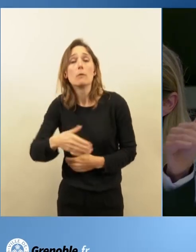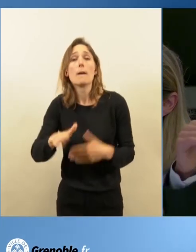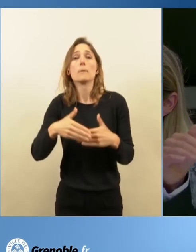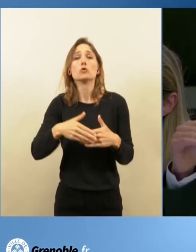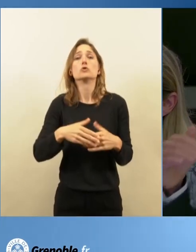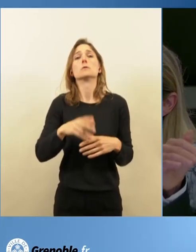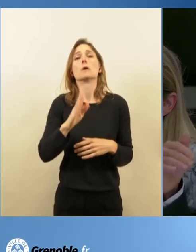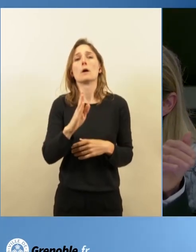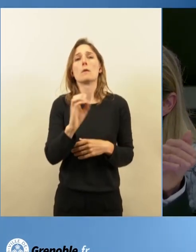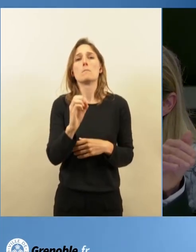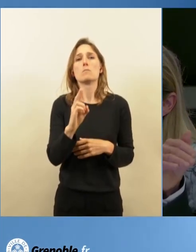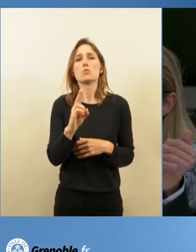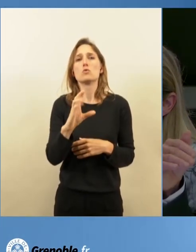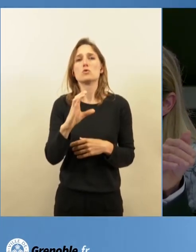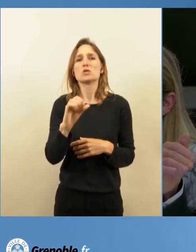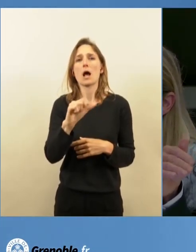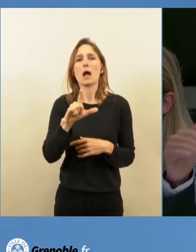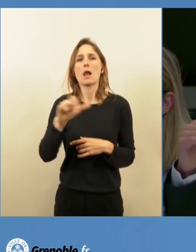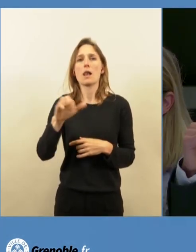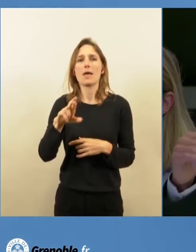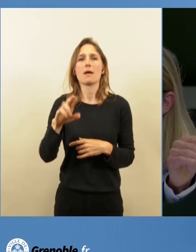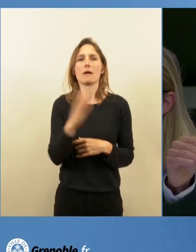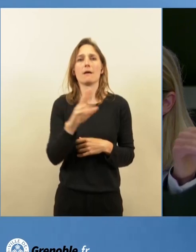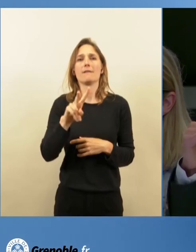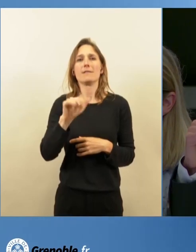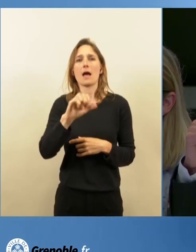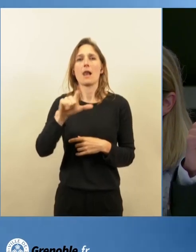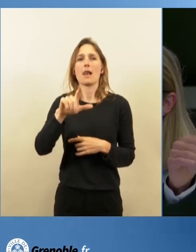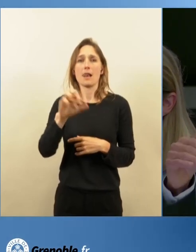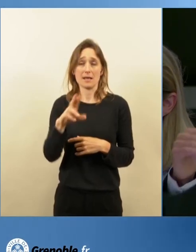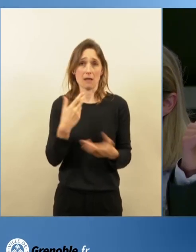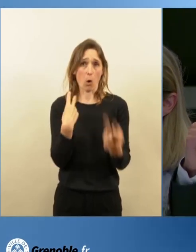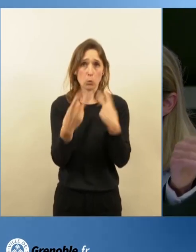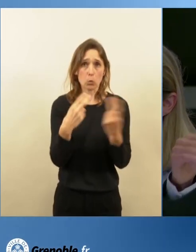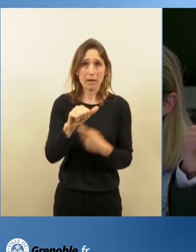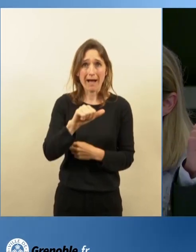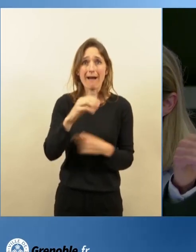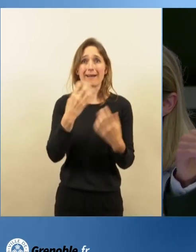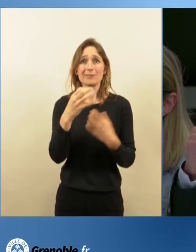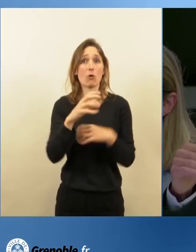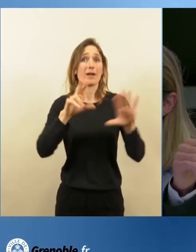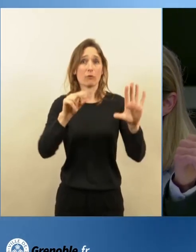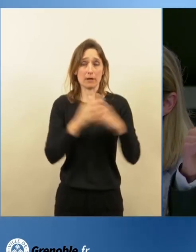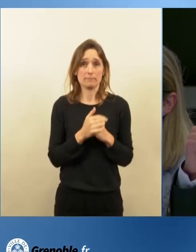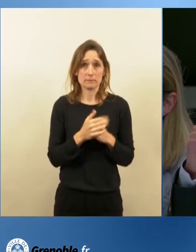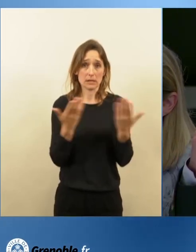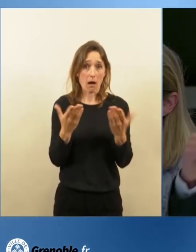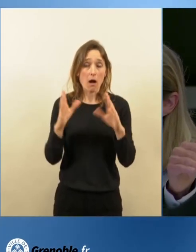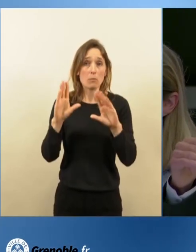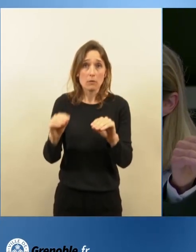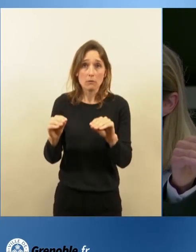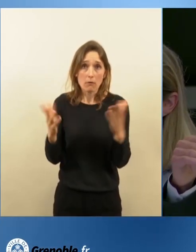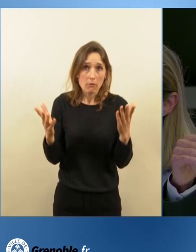c'est la 480 une pollution qui a été aggravée par votre opposition pendant 20 ans à son